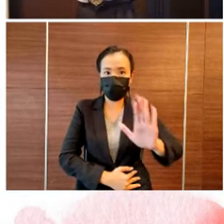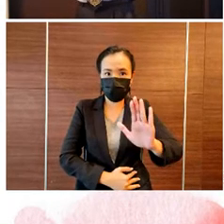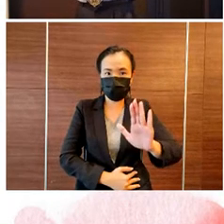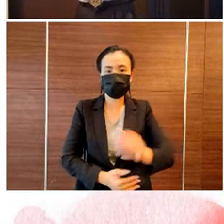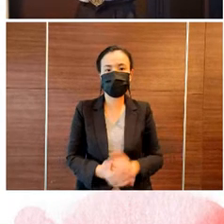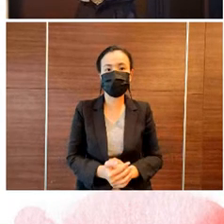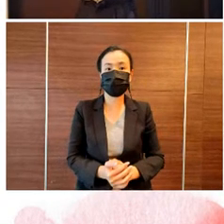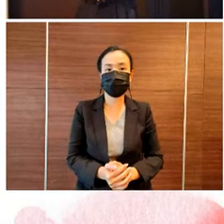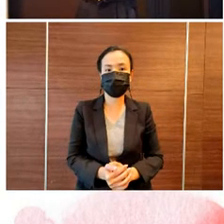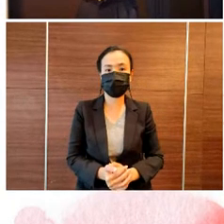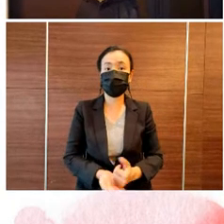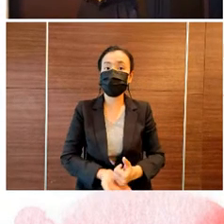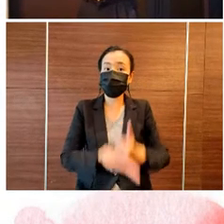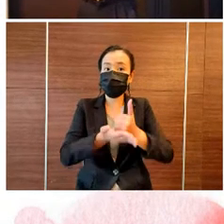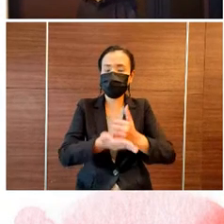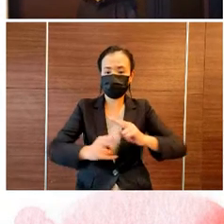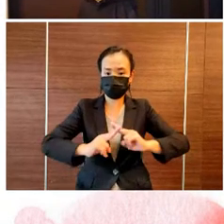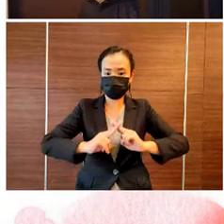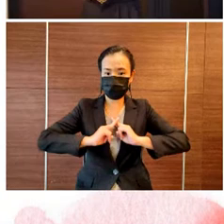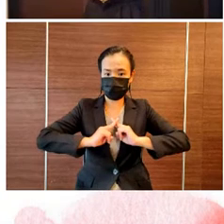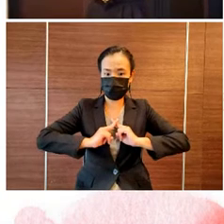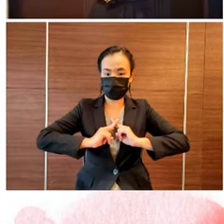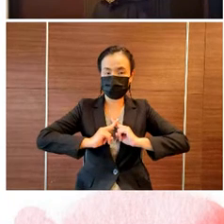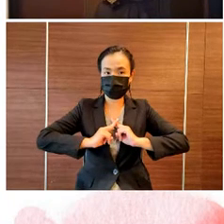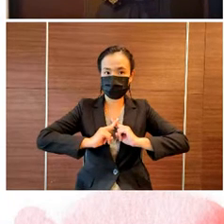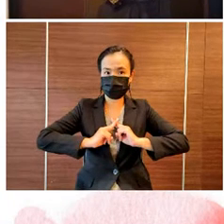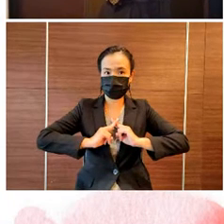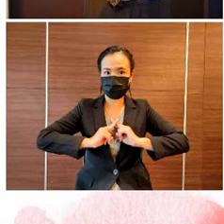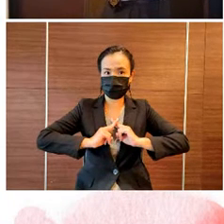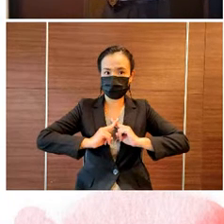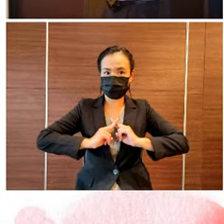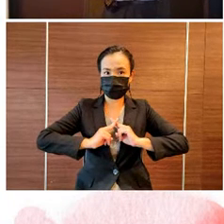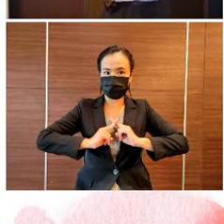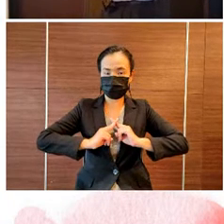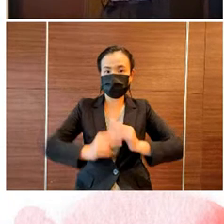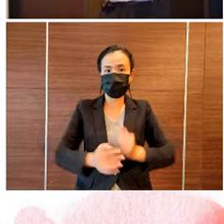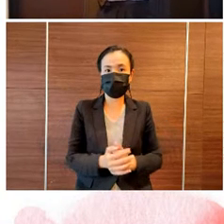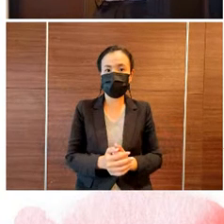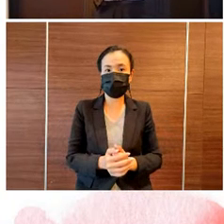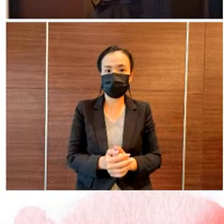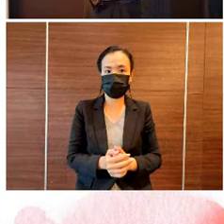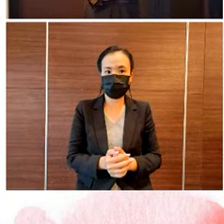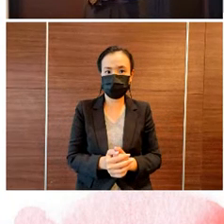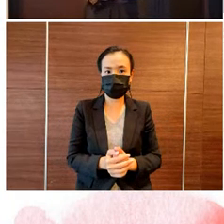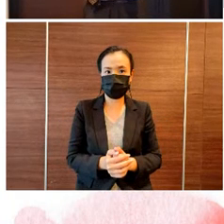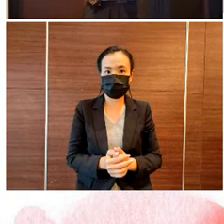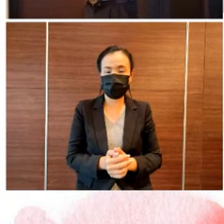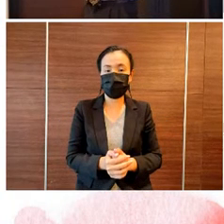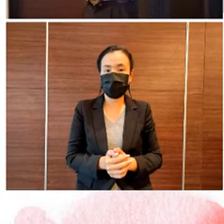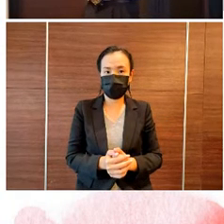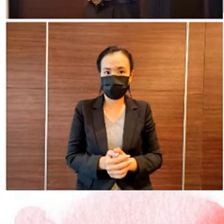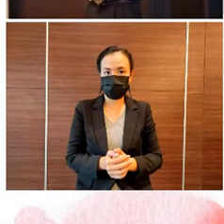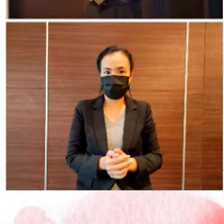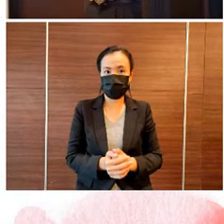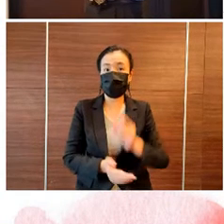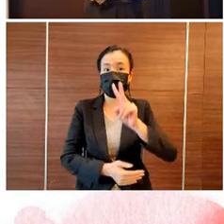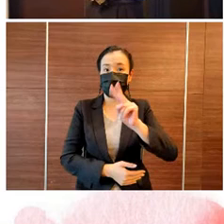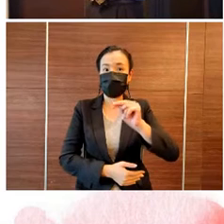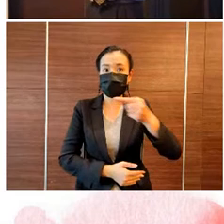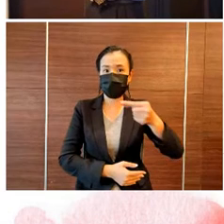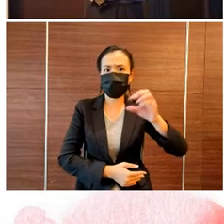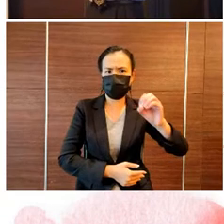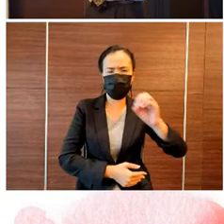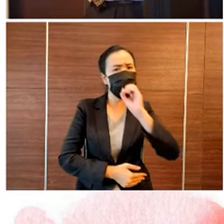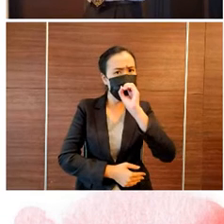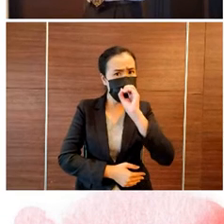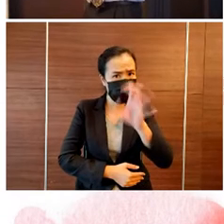พื่อที่จะทำให้ตัวเองตัวคนที่ติดเชื้อนั้นสามารถเข้าสู่ภาวะอยู่เท่ากับอยู่ซึ่งเป็นสิ่งที่ NGO จะต้องย้ำต